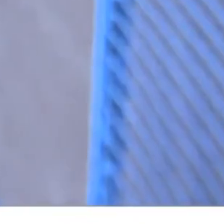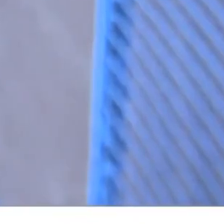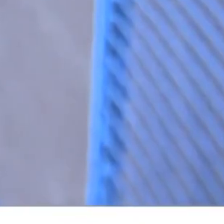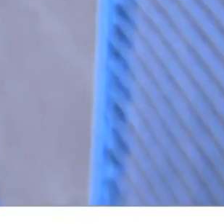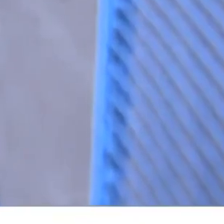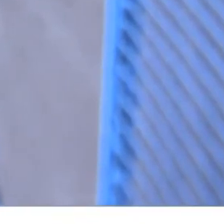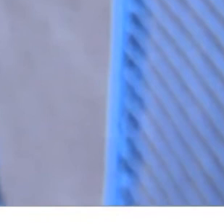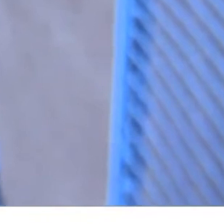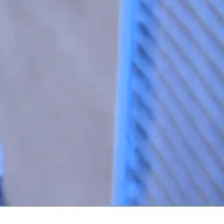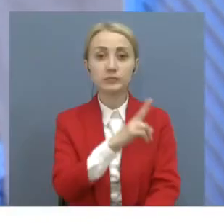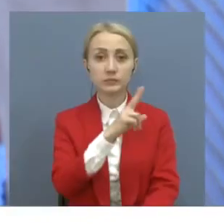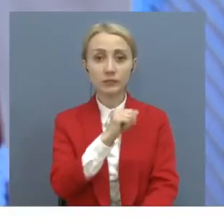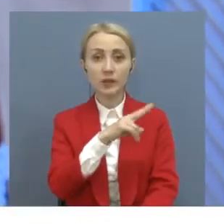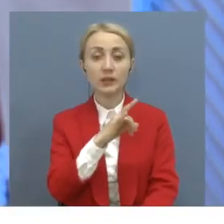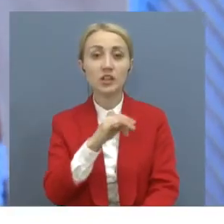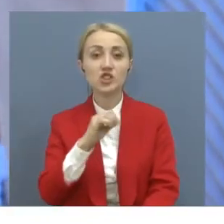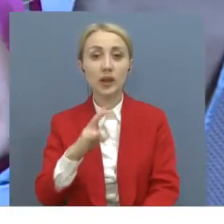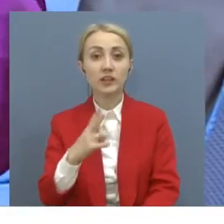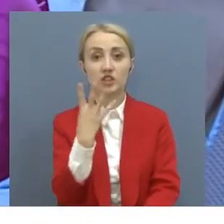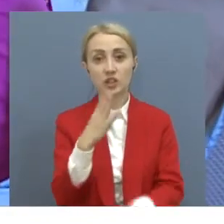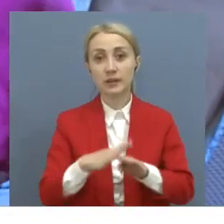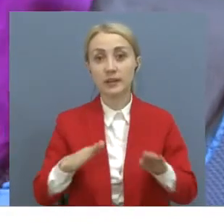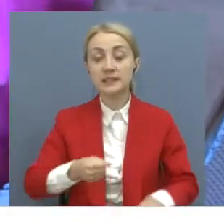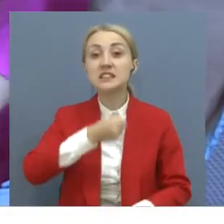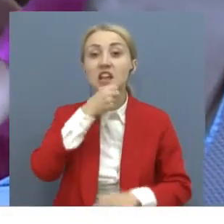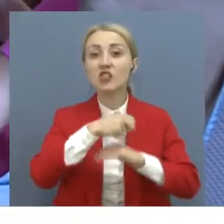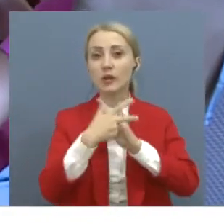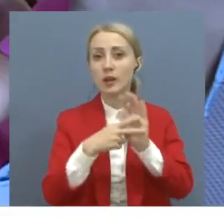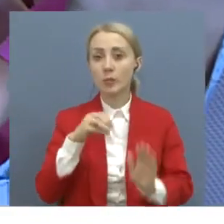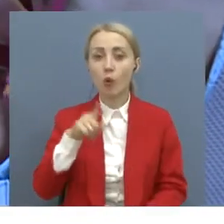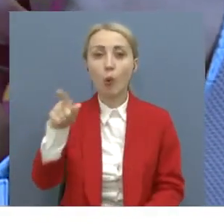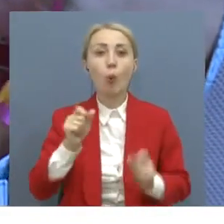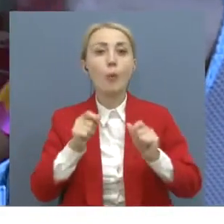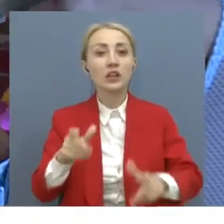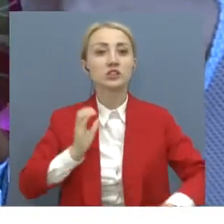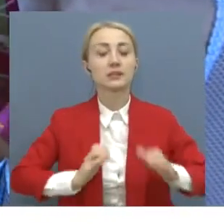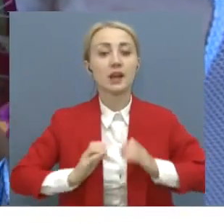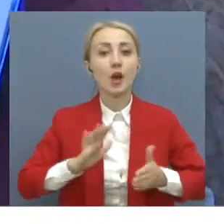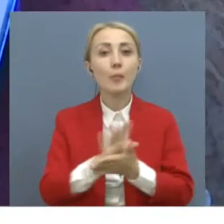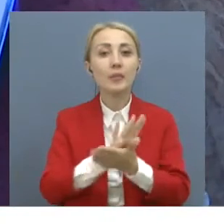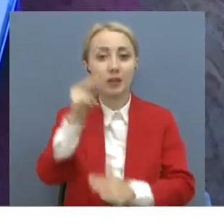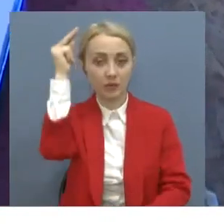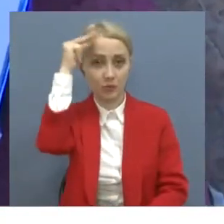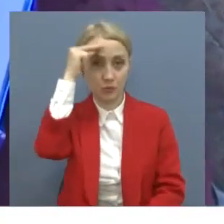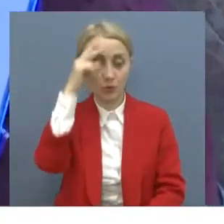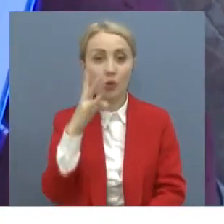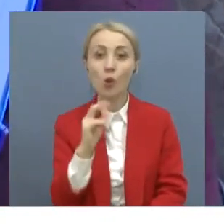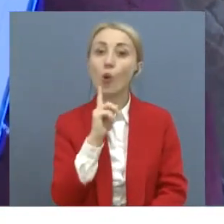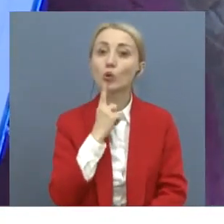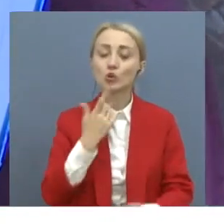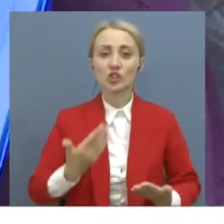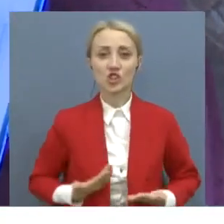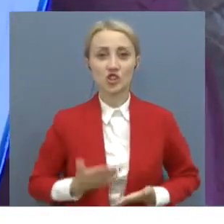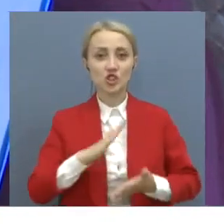жаралған. Қадыржан ағаға жары аманат етіп кеткен төрт баланың алды 18-де. Темірлан университетке грантқа оқуға да түскен. Алайда тағдыр оның